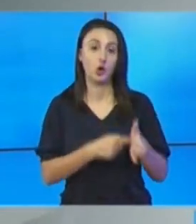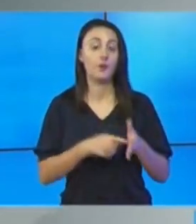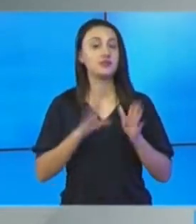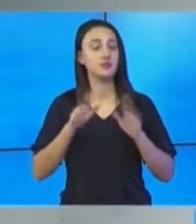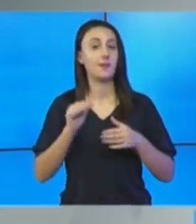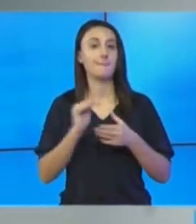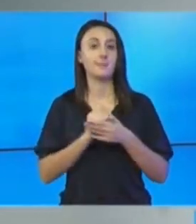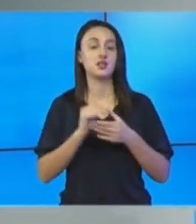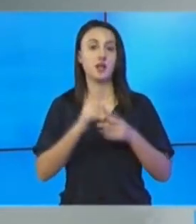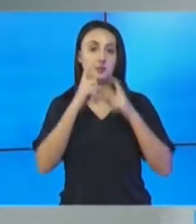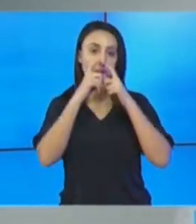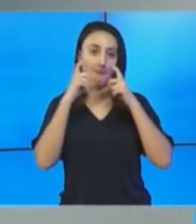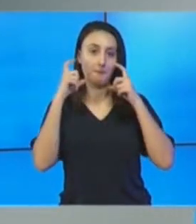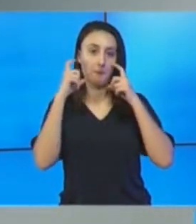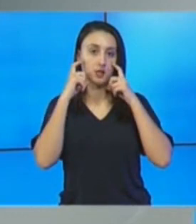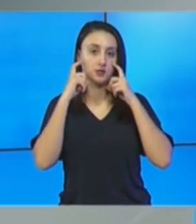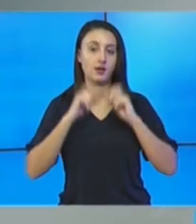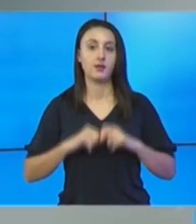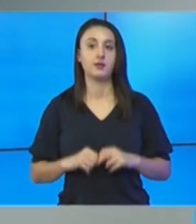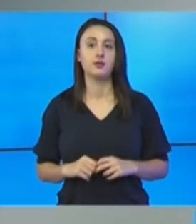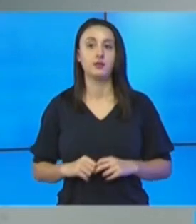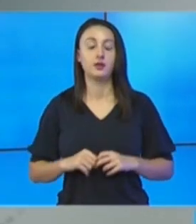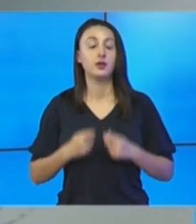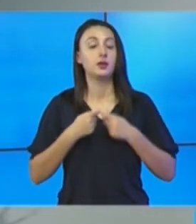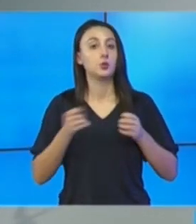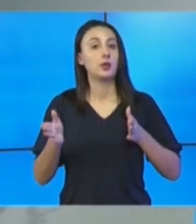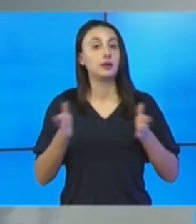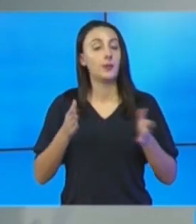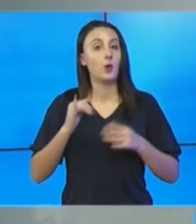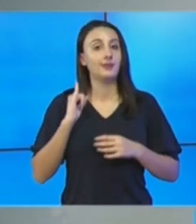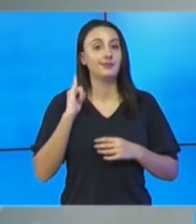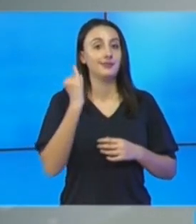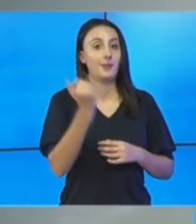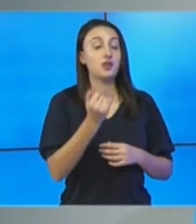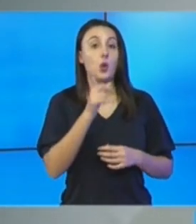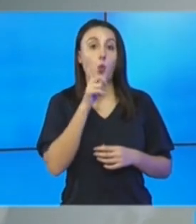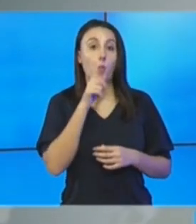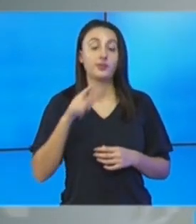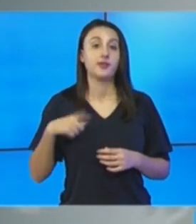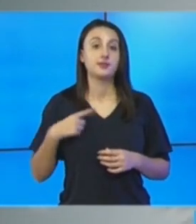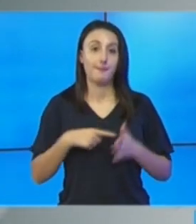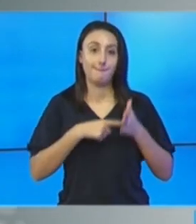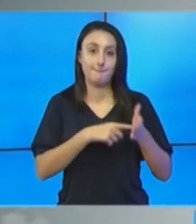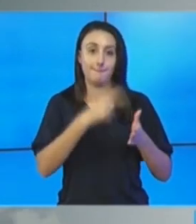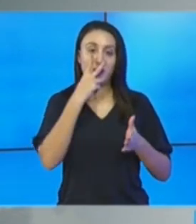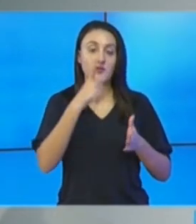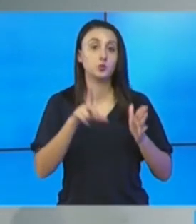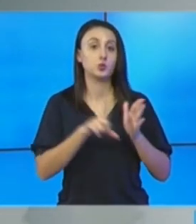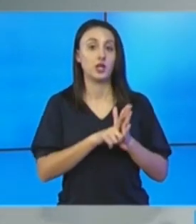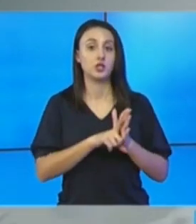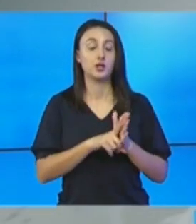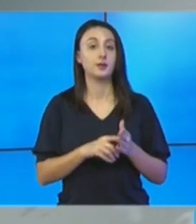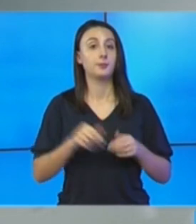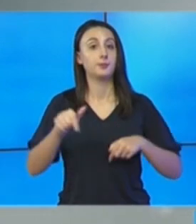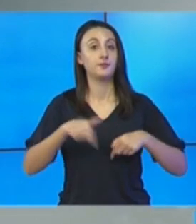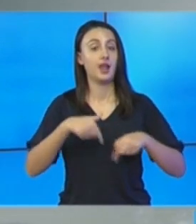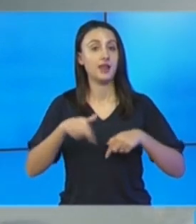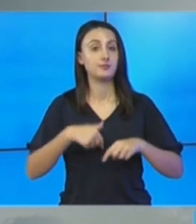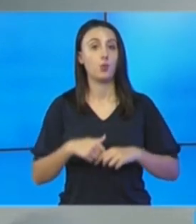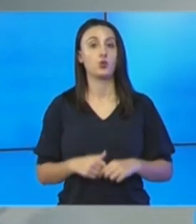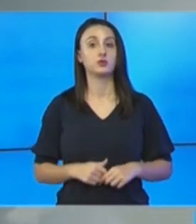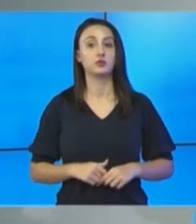să păstrați masca de protecție pe toată perioada deplasărilor, acolo unde este prevăzut în cadrul legal, respectiv în mijloace de transport